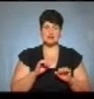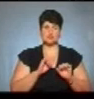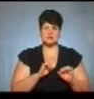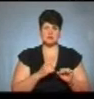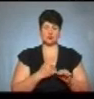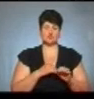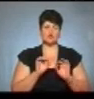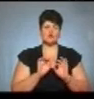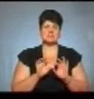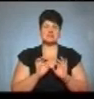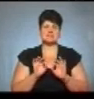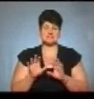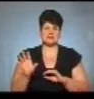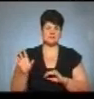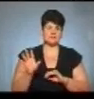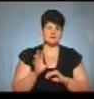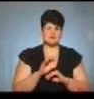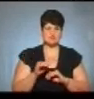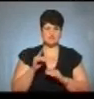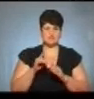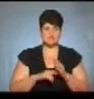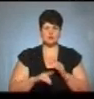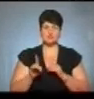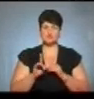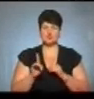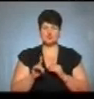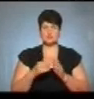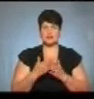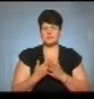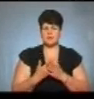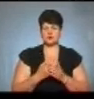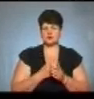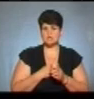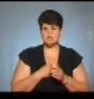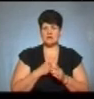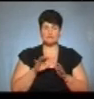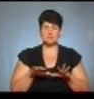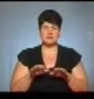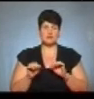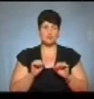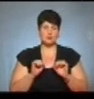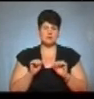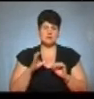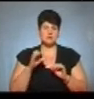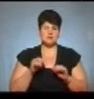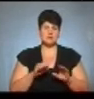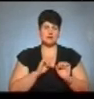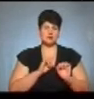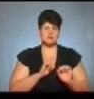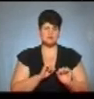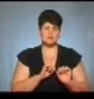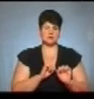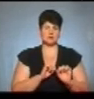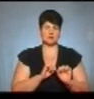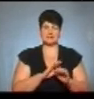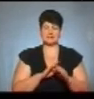хочу роз'яснити, я надіюся, що, напевно, на жаль, місцевому управлінні соціального захисту